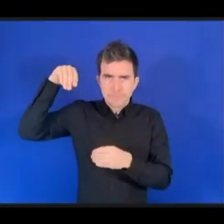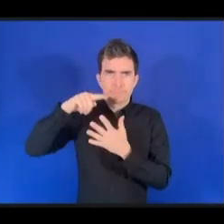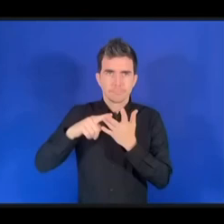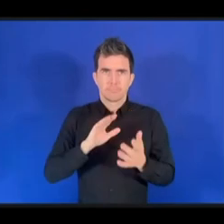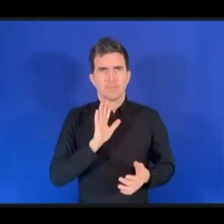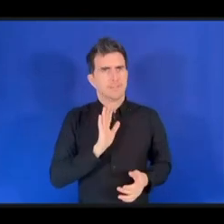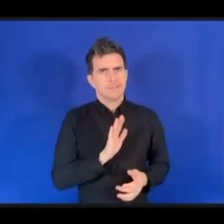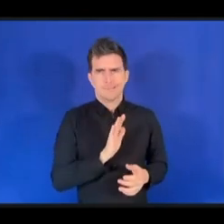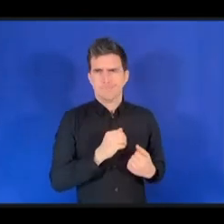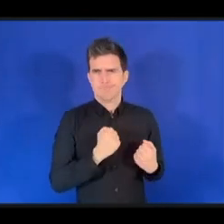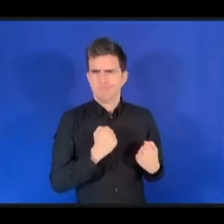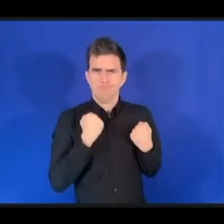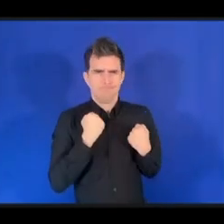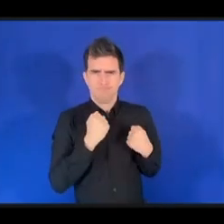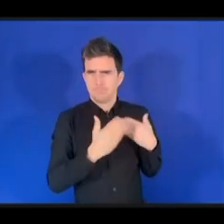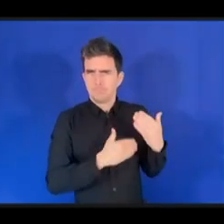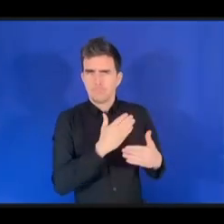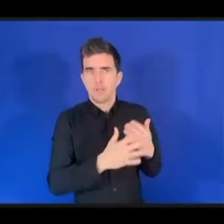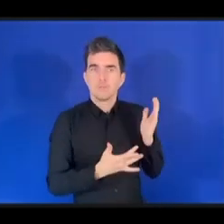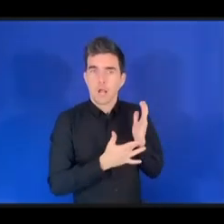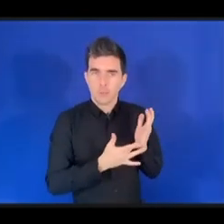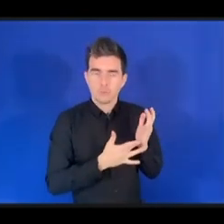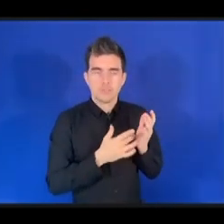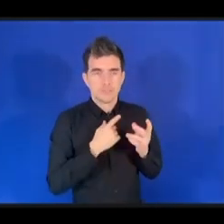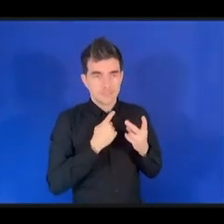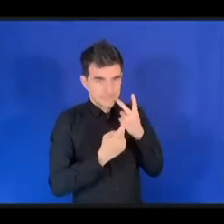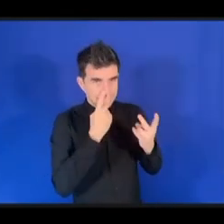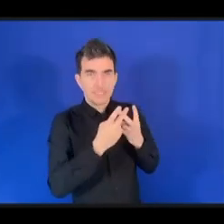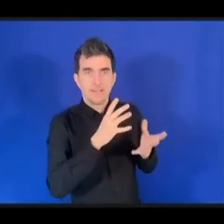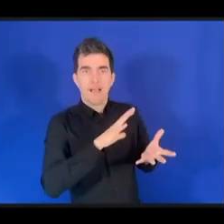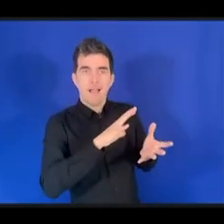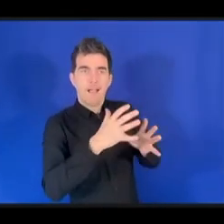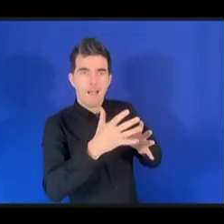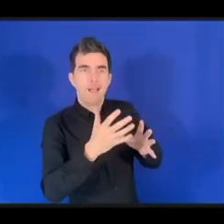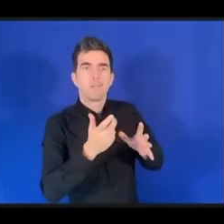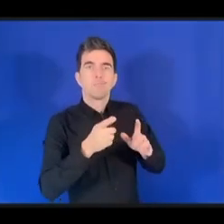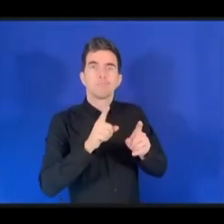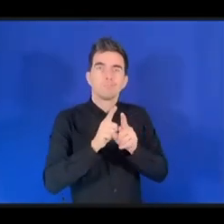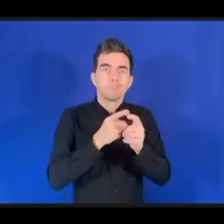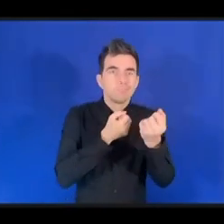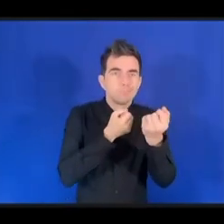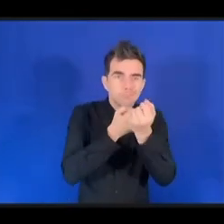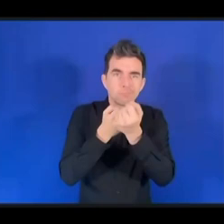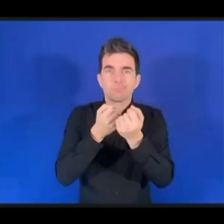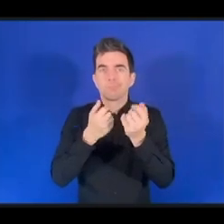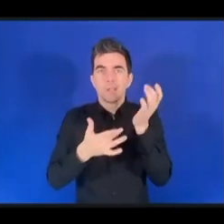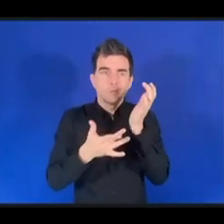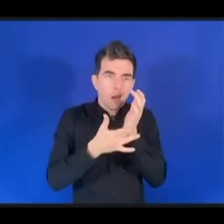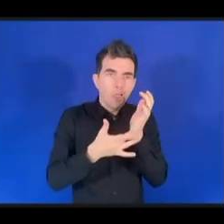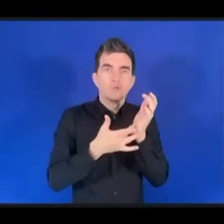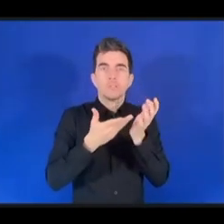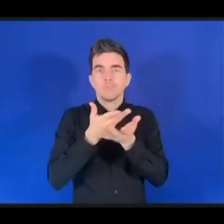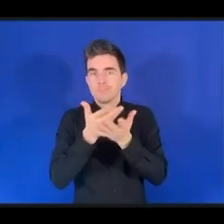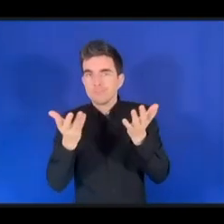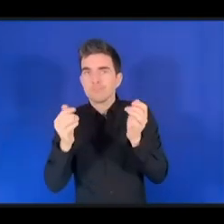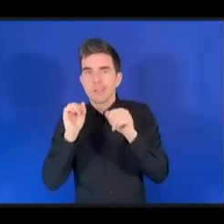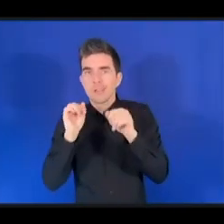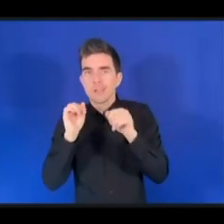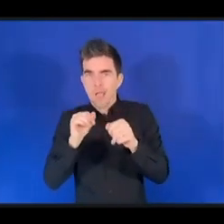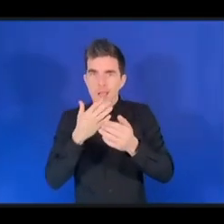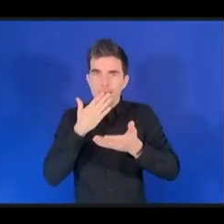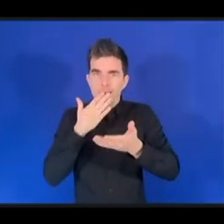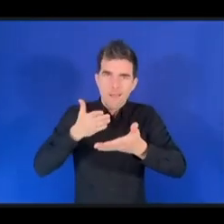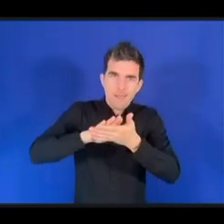理解していただこうと書かれた超獣ギガイきこれが世界の漫画